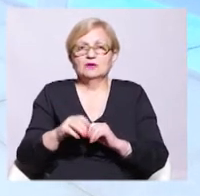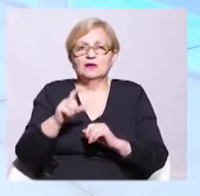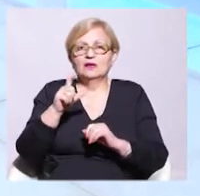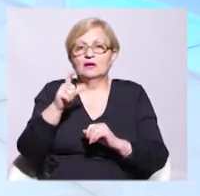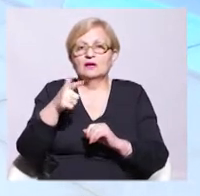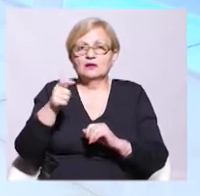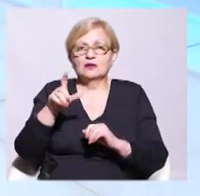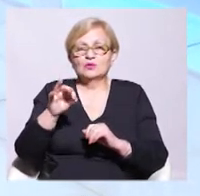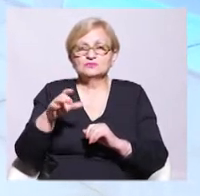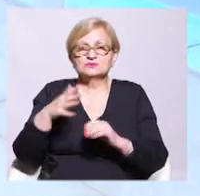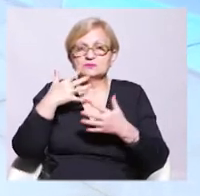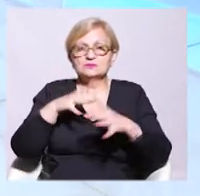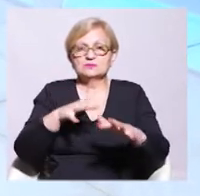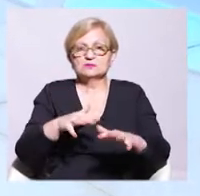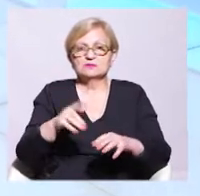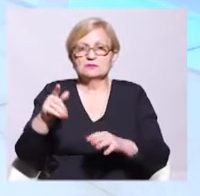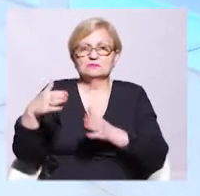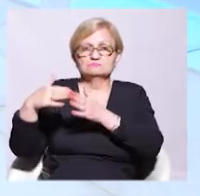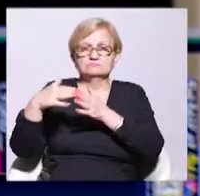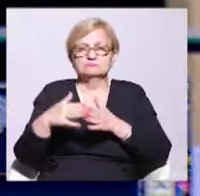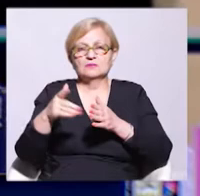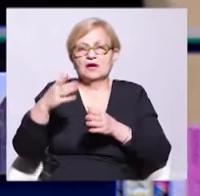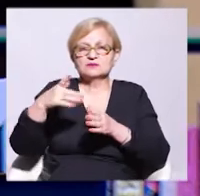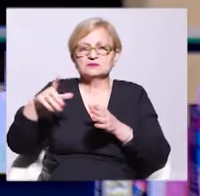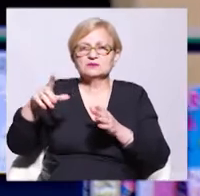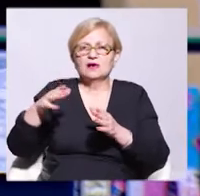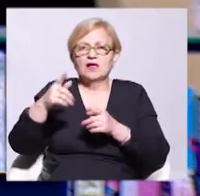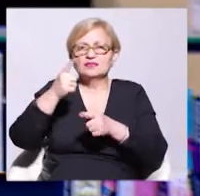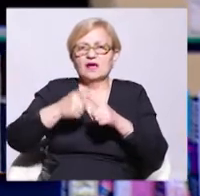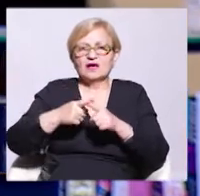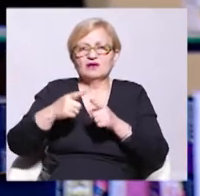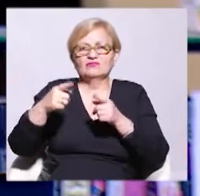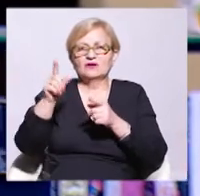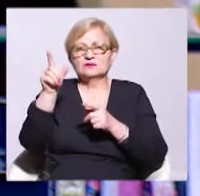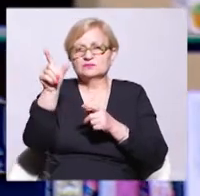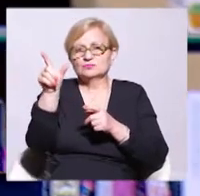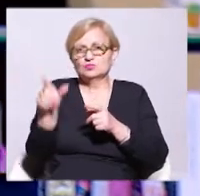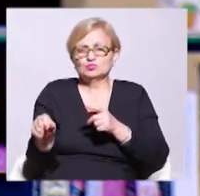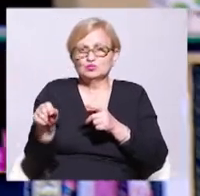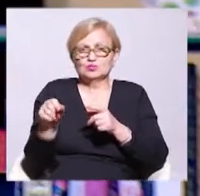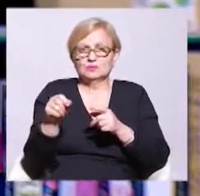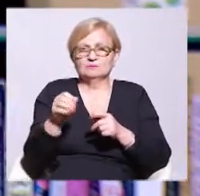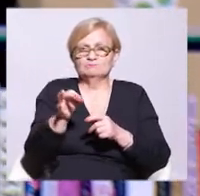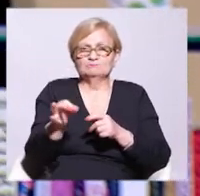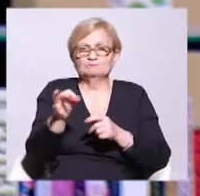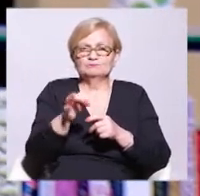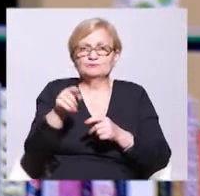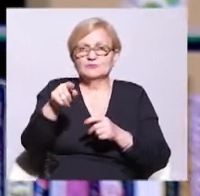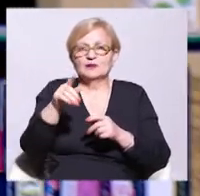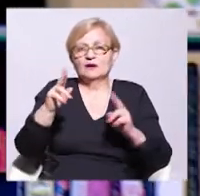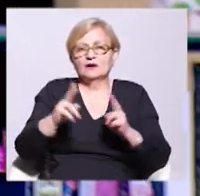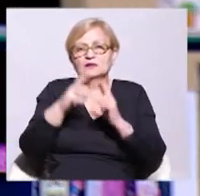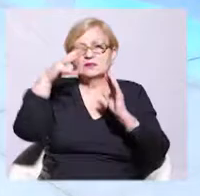Egeosis zghvashi shemojrilia Kalkedonis nakhevarkunzuli. Am nakhevarkunzulze ki Atonis